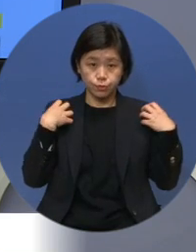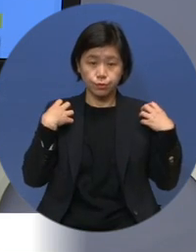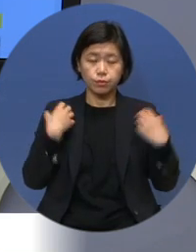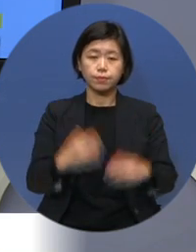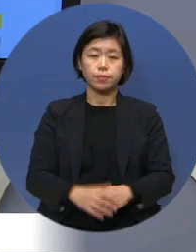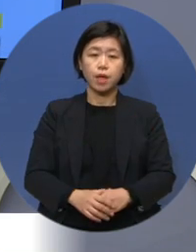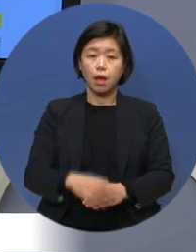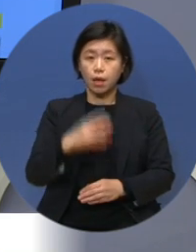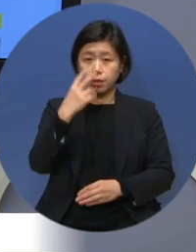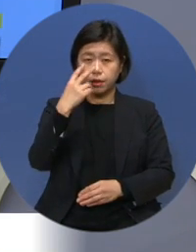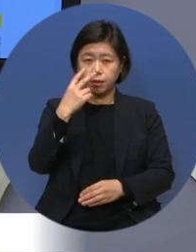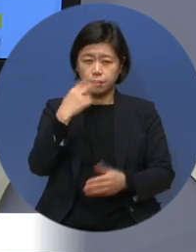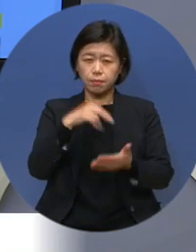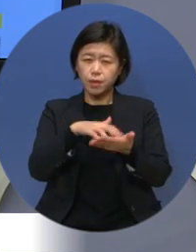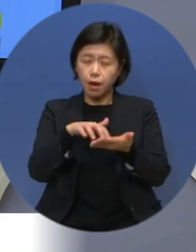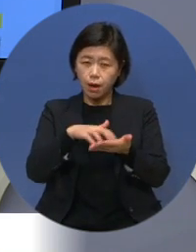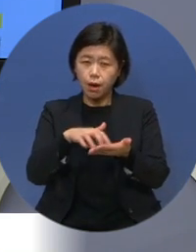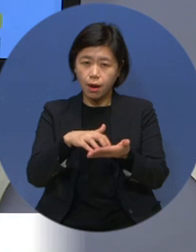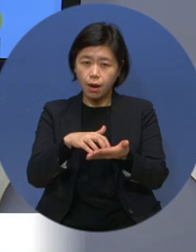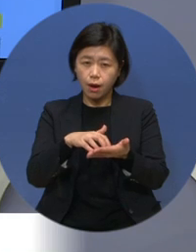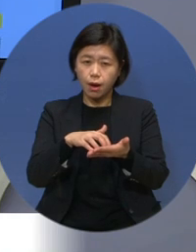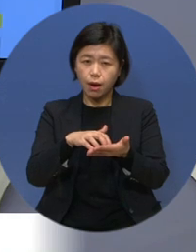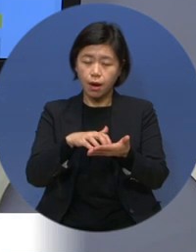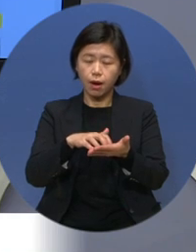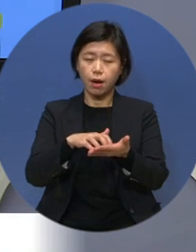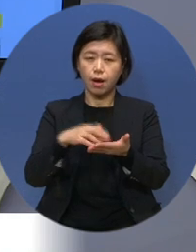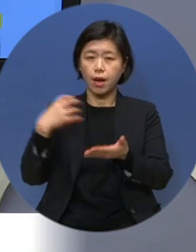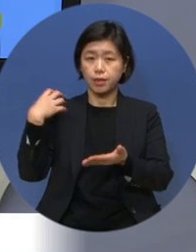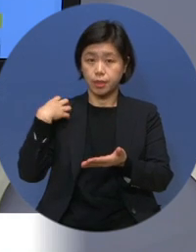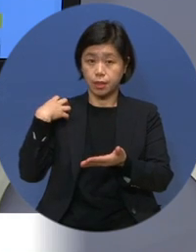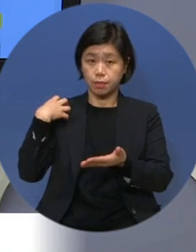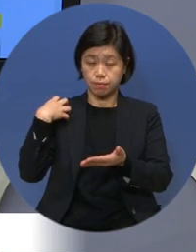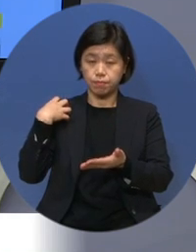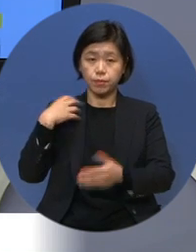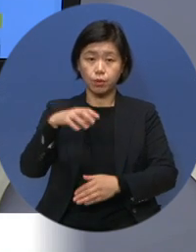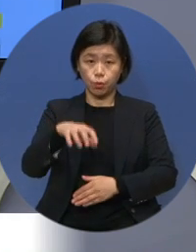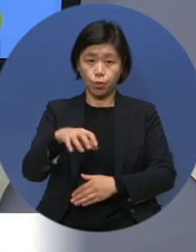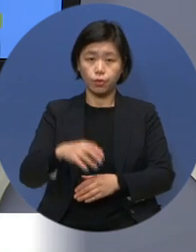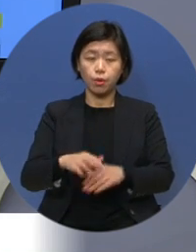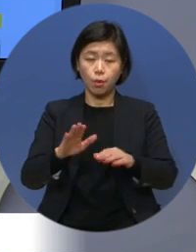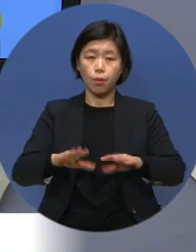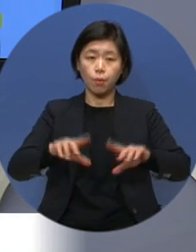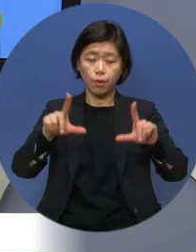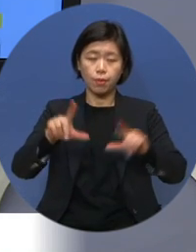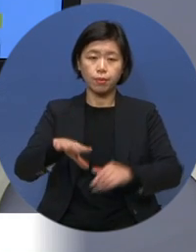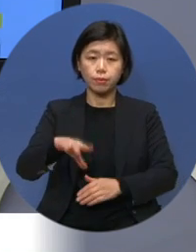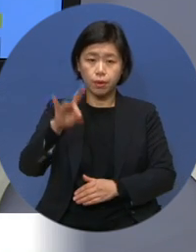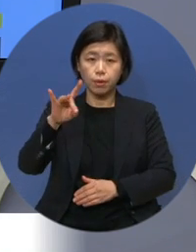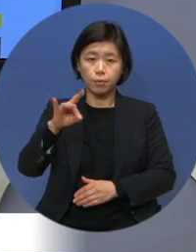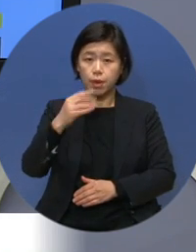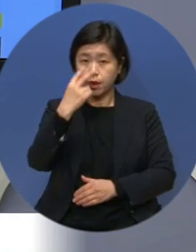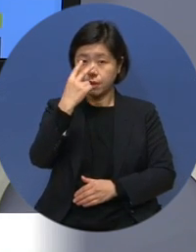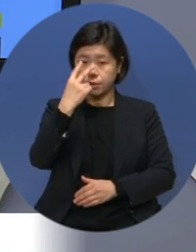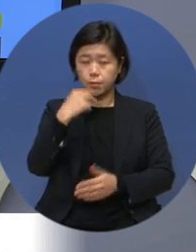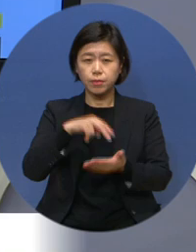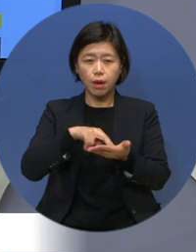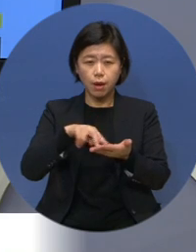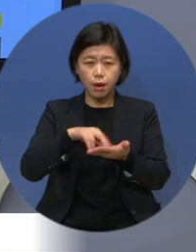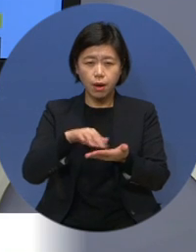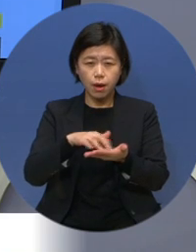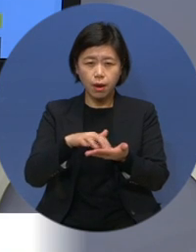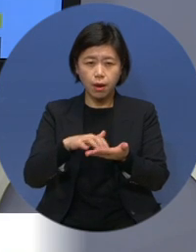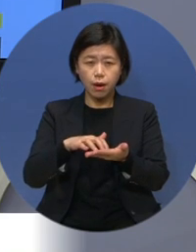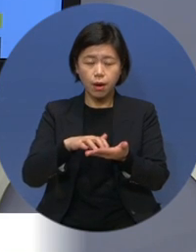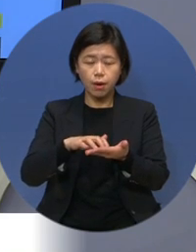정책 주관 붙여 로써 올해 처음 점자 정책 자문 위원회를 구성해 관련 전문가 의견을 수렴하고